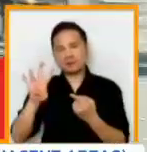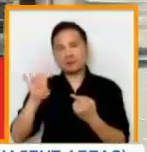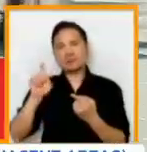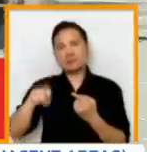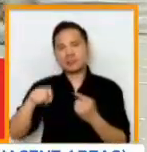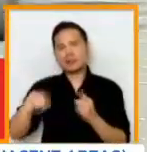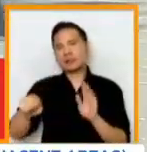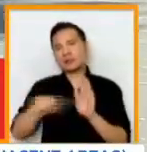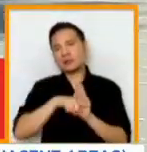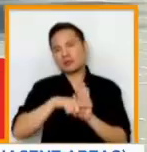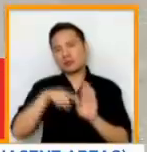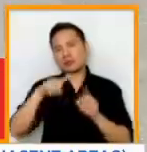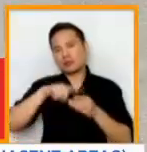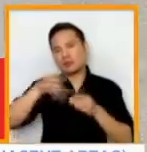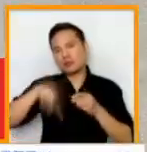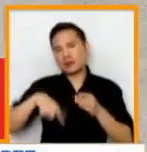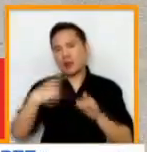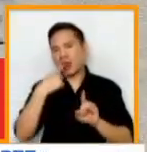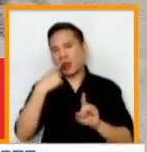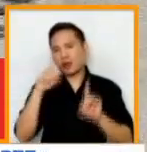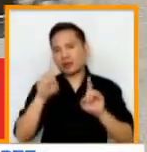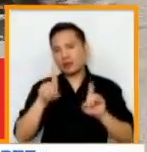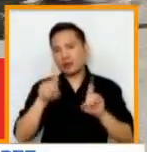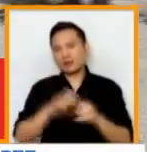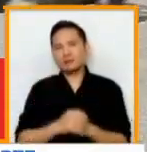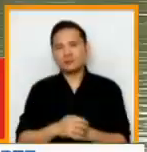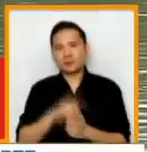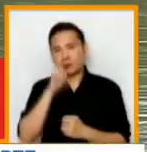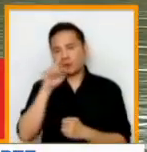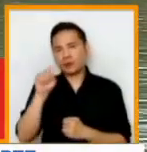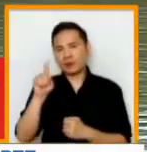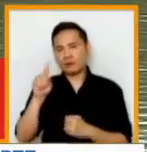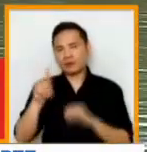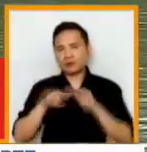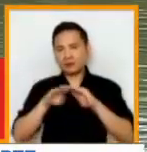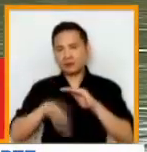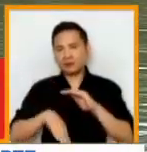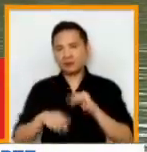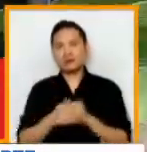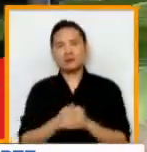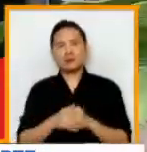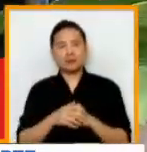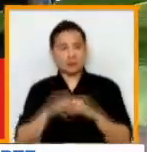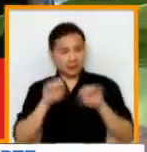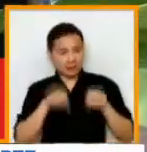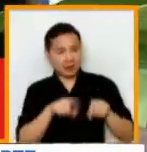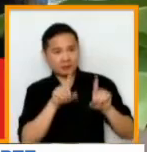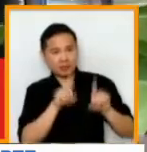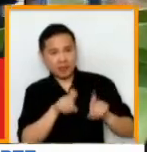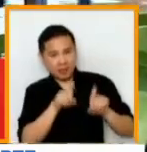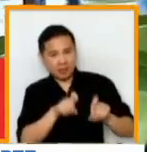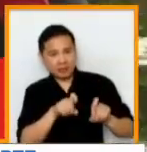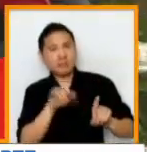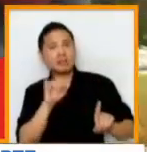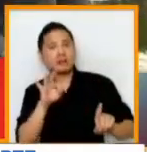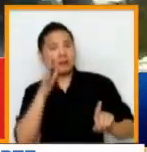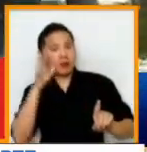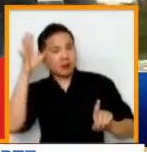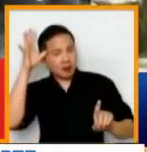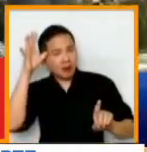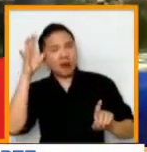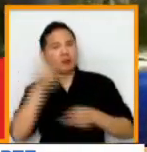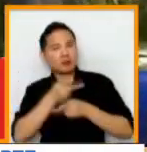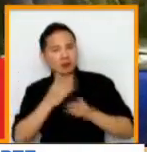o RT-PCR test. Ang mga edad 11 pababa naman, pwede ring itest kung papayag ang magulang o guardian. Kailangan